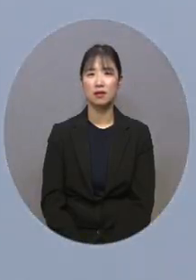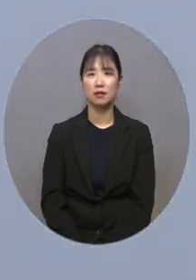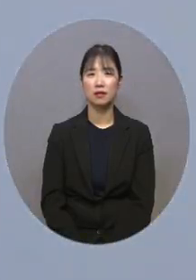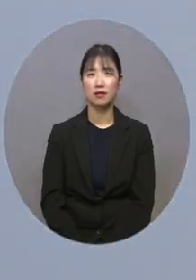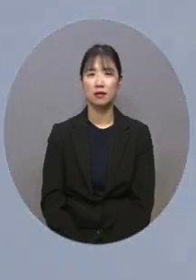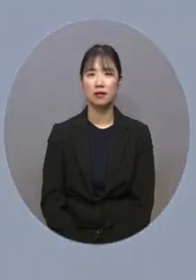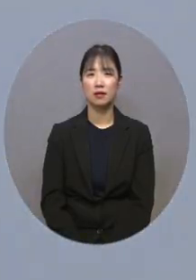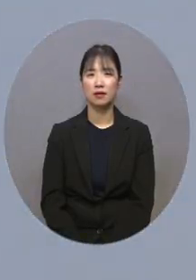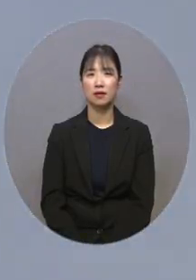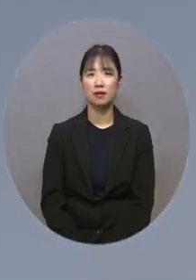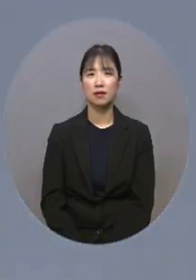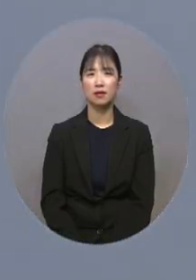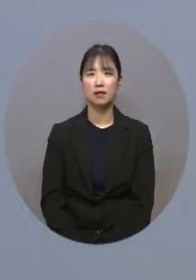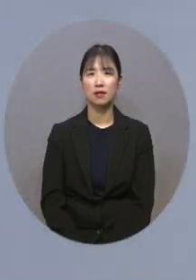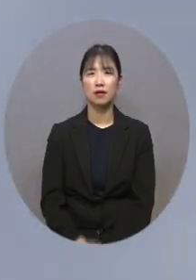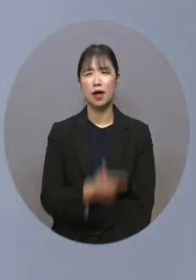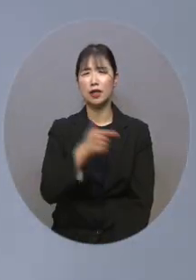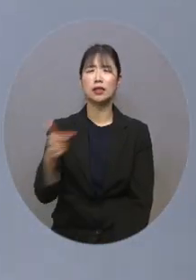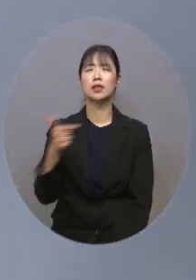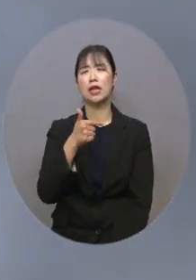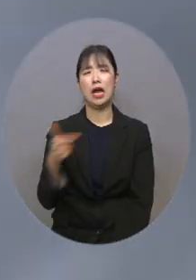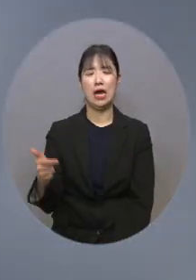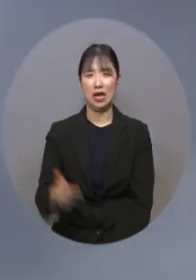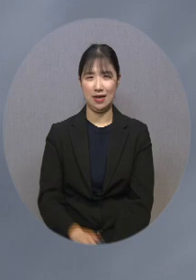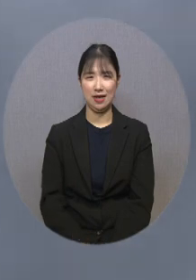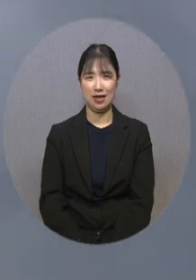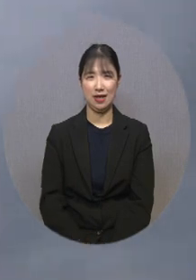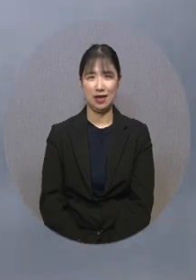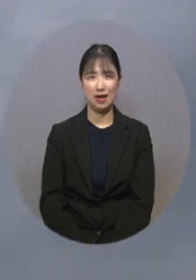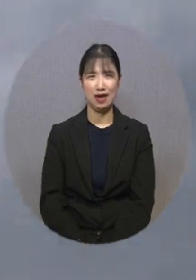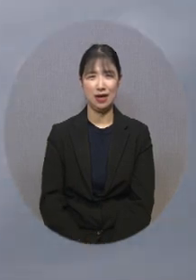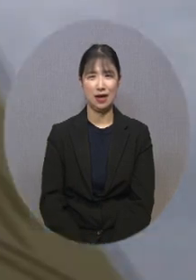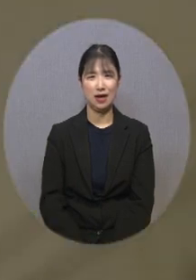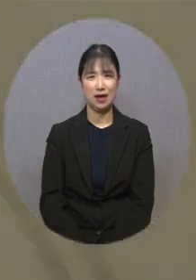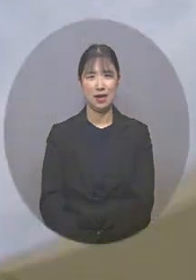오, 크다. 크다. 아.